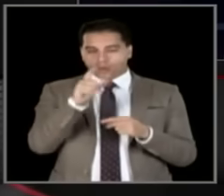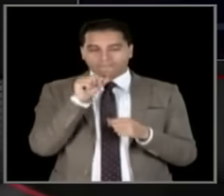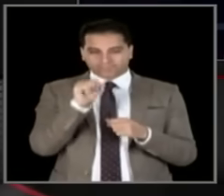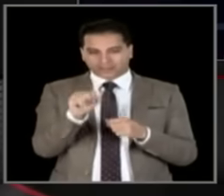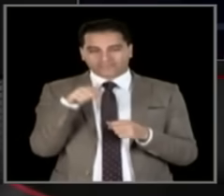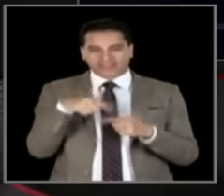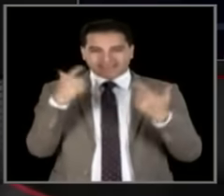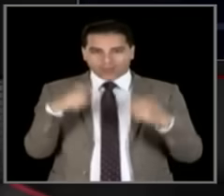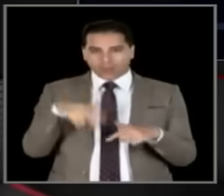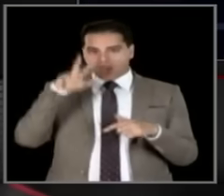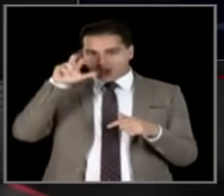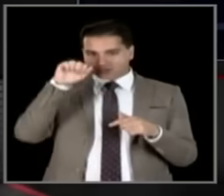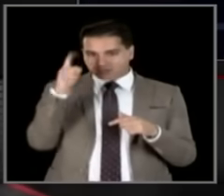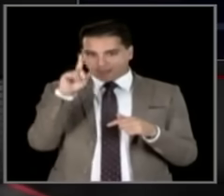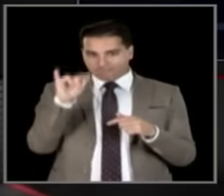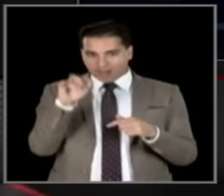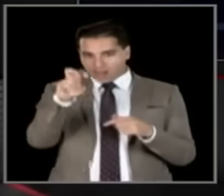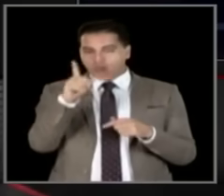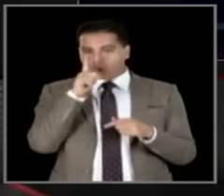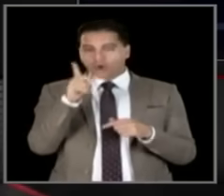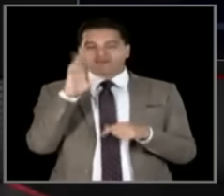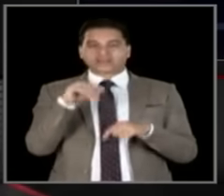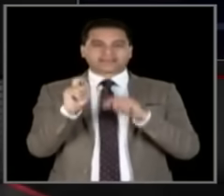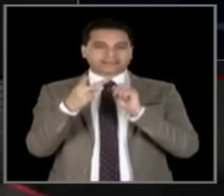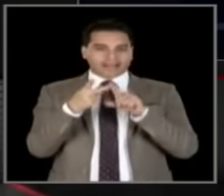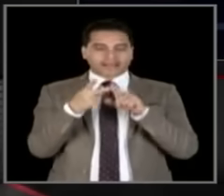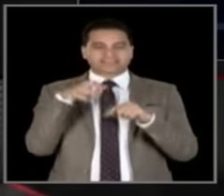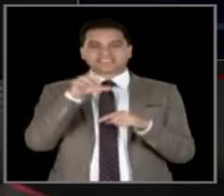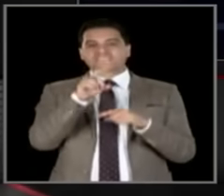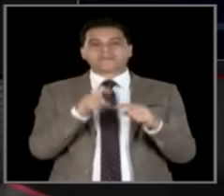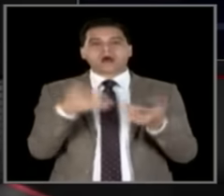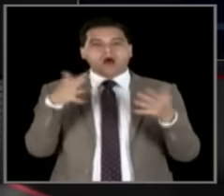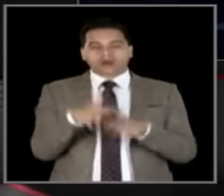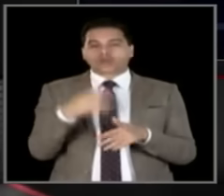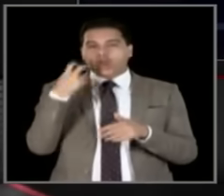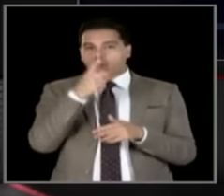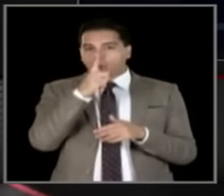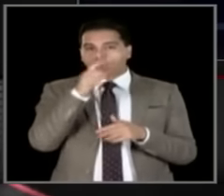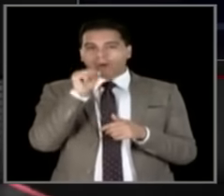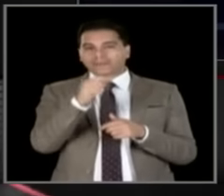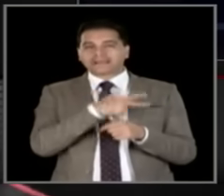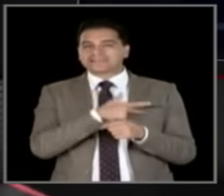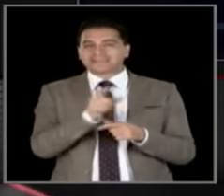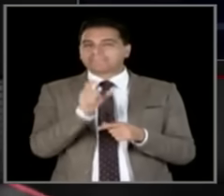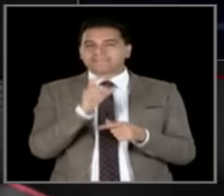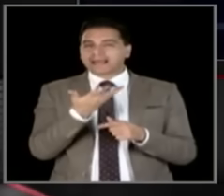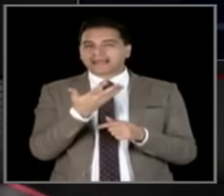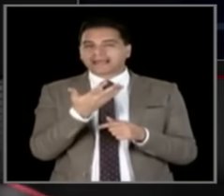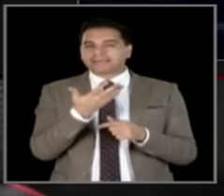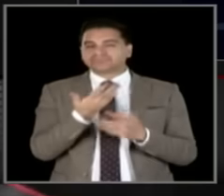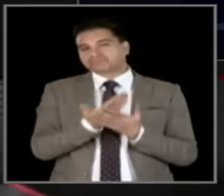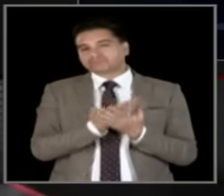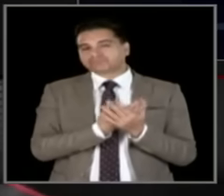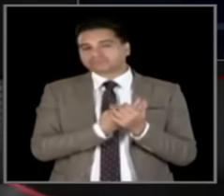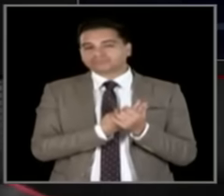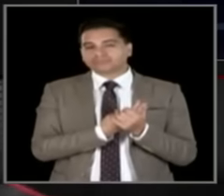أكتر من 90% من السكان بيتكلموا اللغة دي، والباقي بيتكلموا صربي.